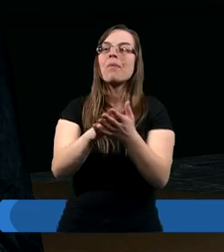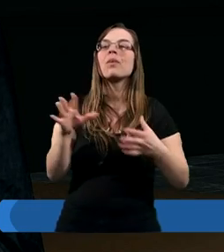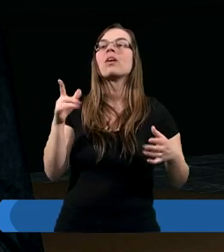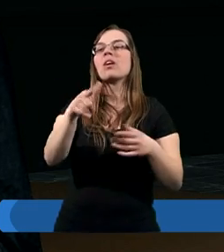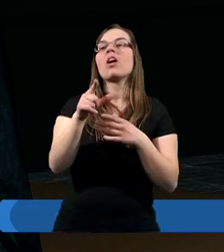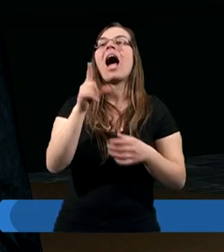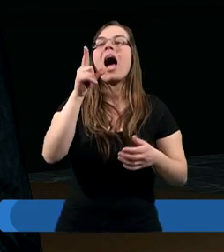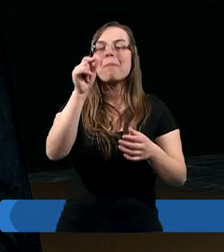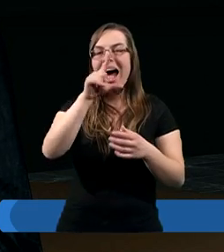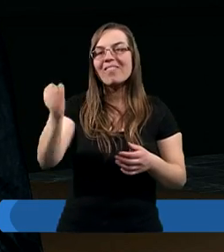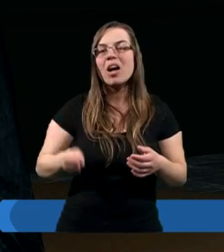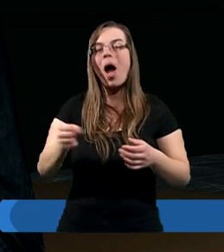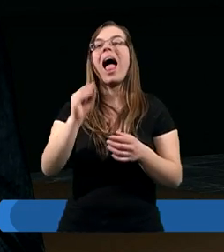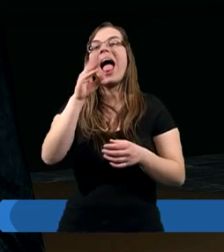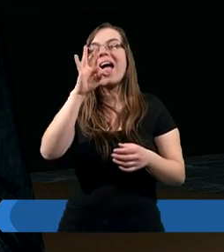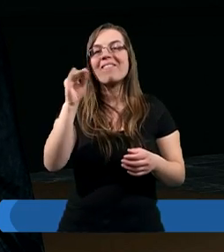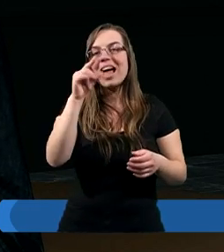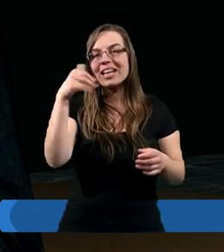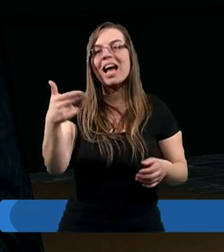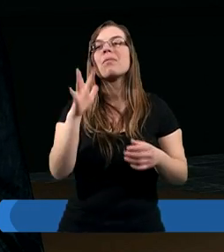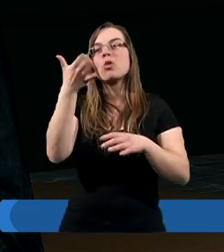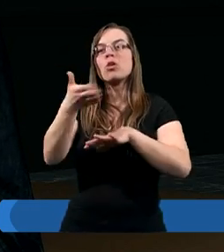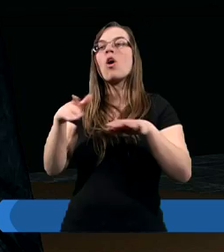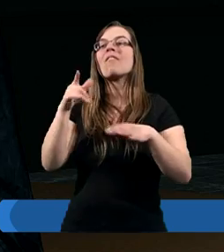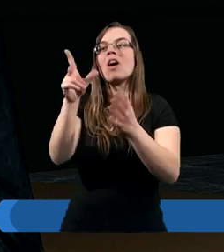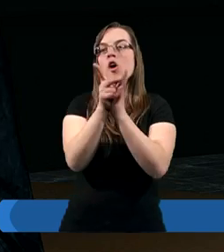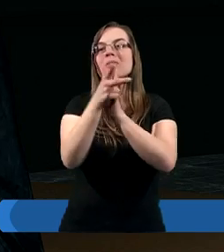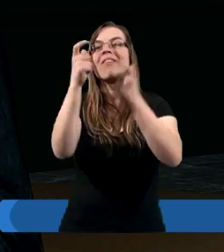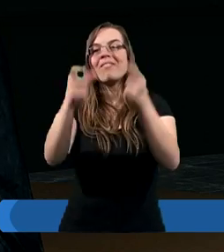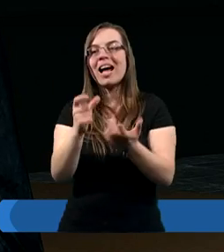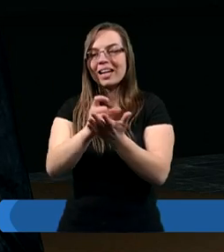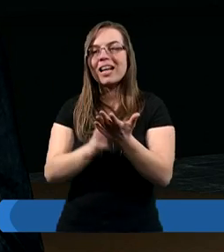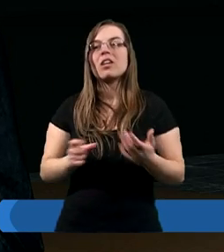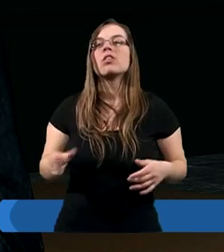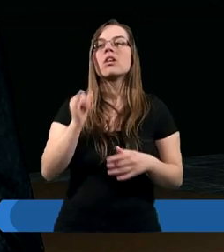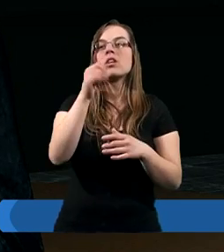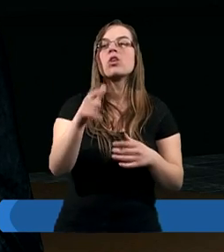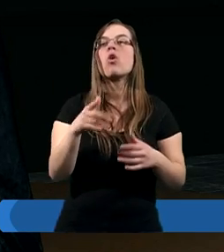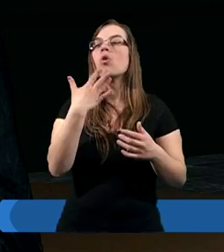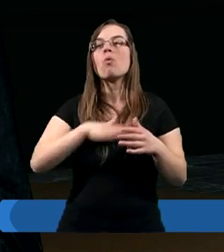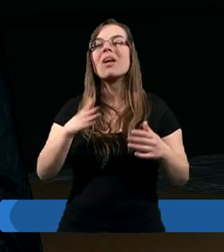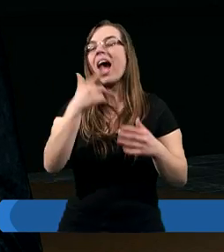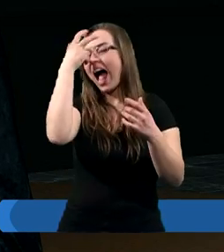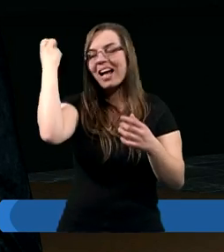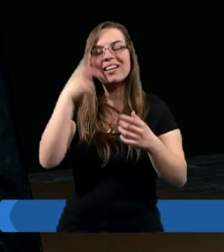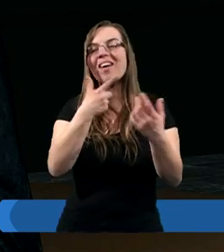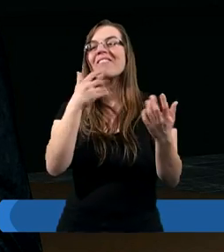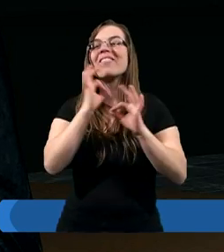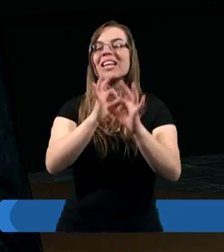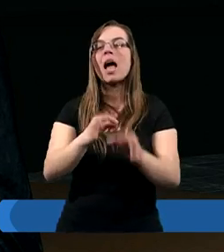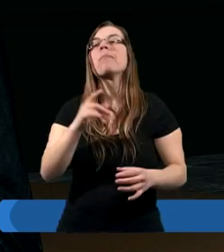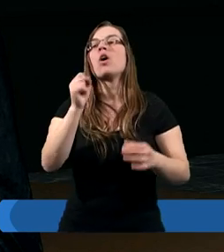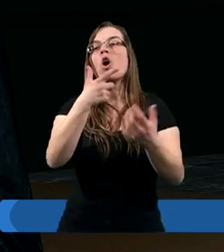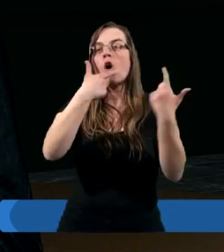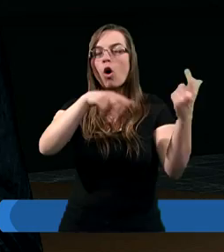w liście świętego Pawła do Efezjan w 5 rozdziale i w 18 wersecie. I nie upijajcie się winem, które powoduje